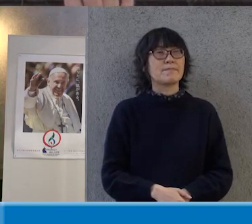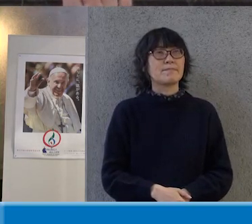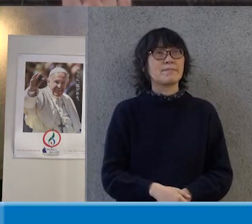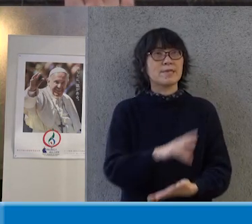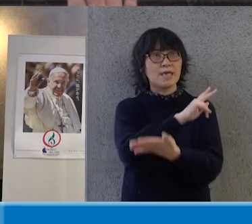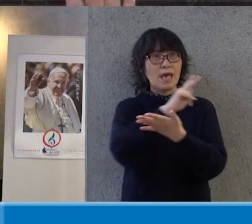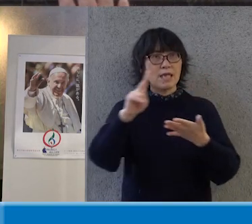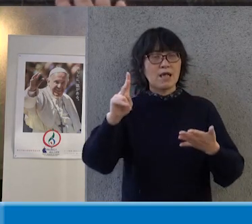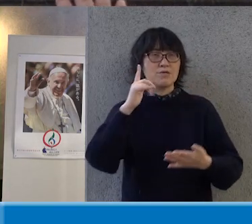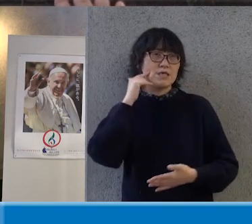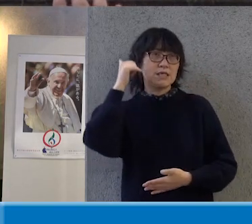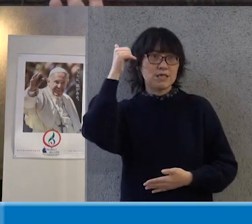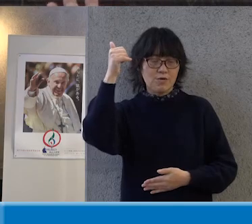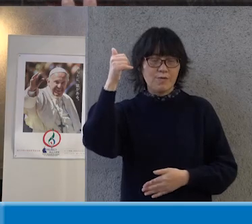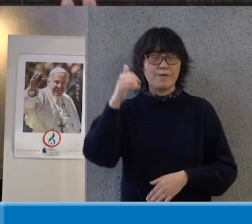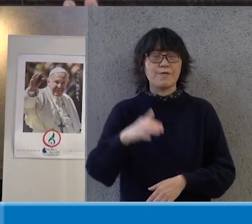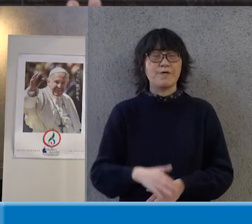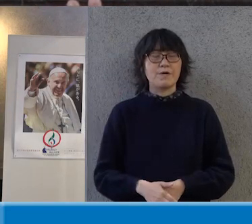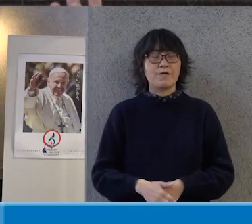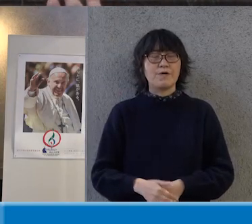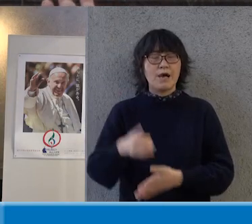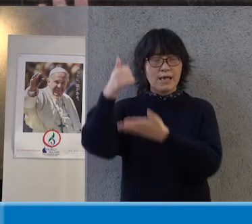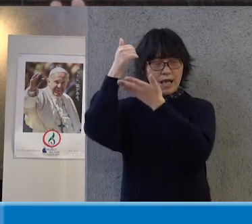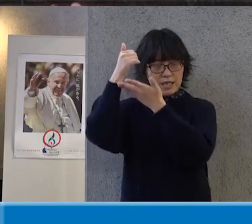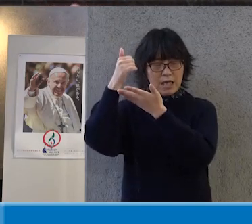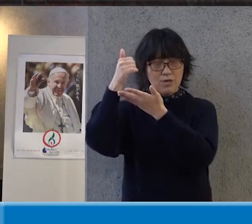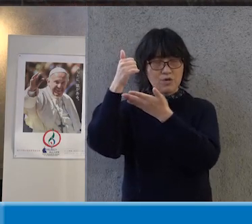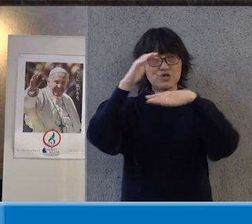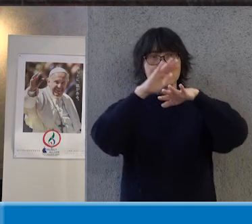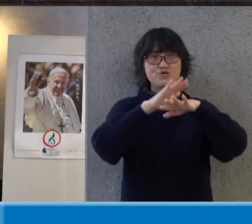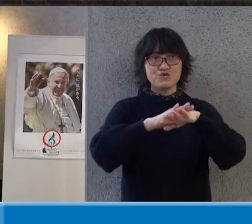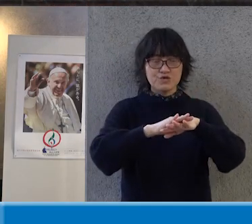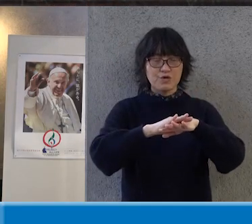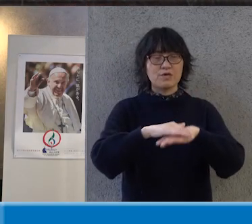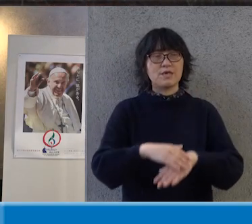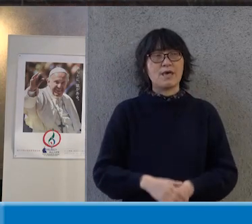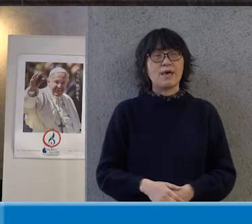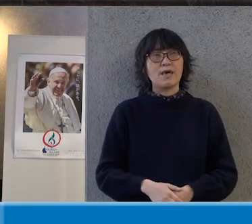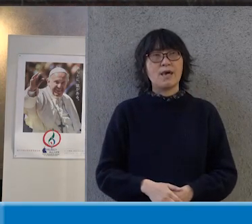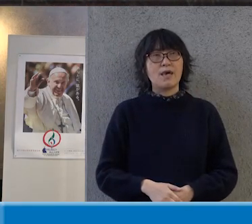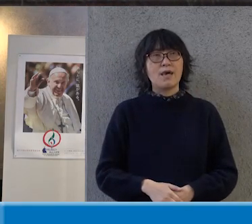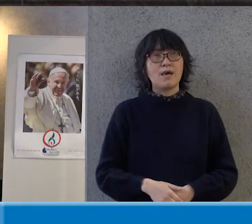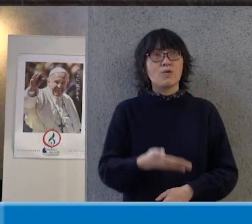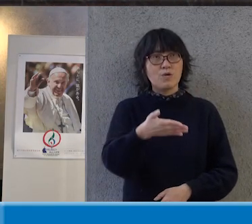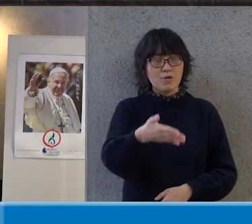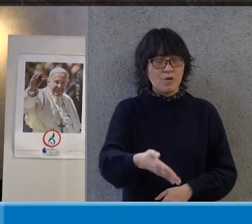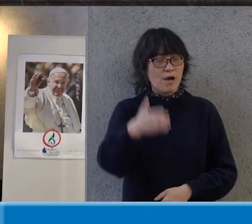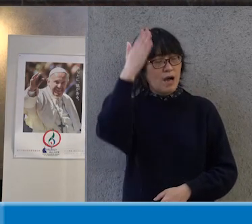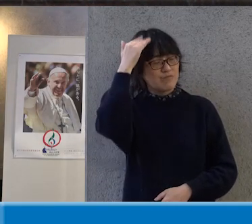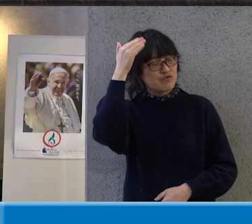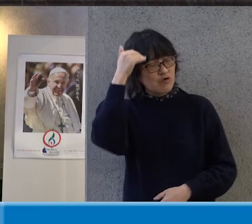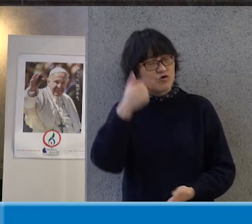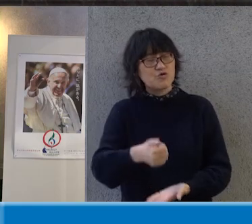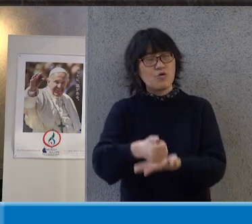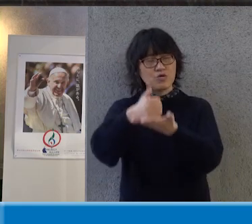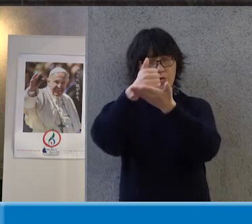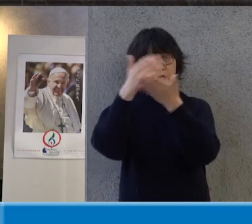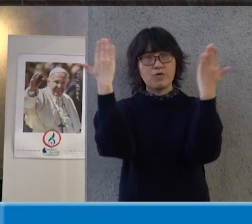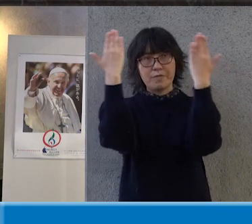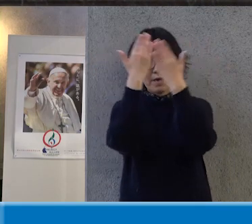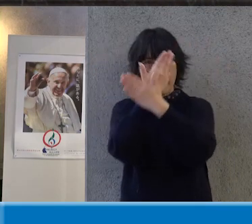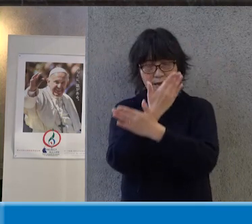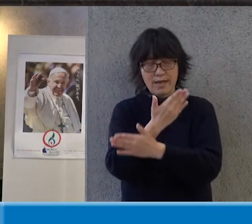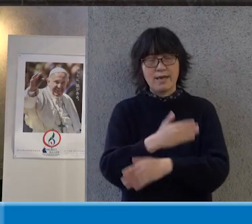聖なる父よ、あなたの祝福によってこの油を尊いものと